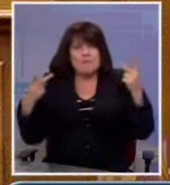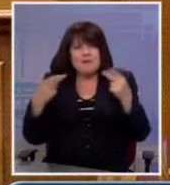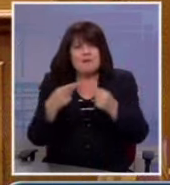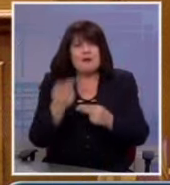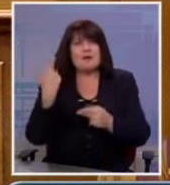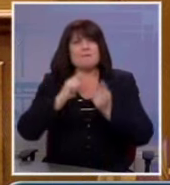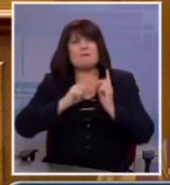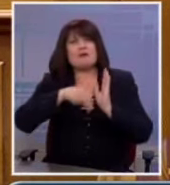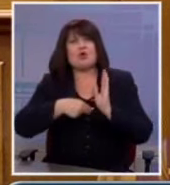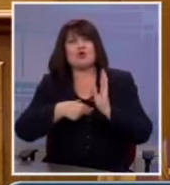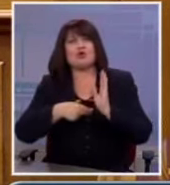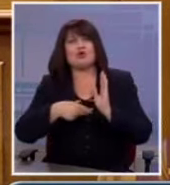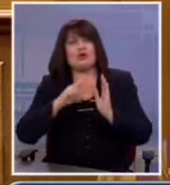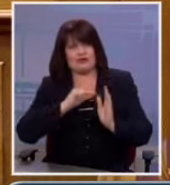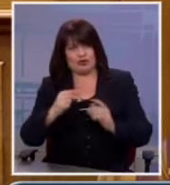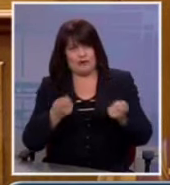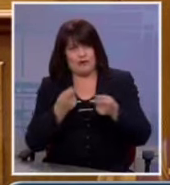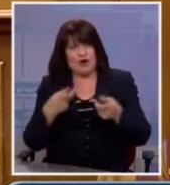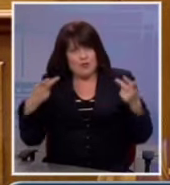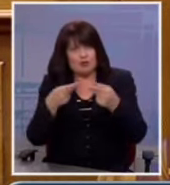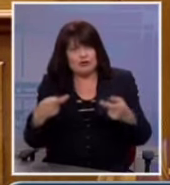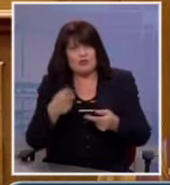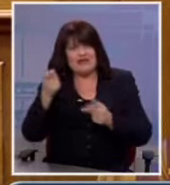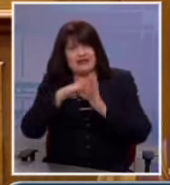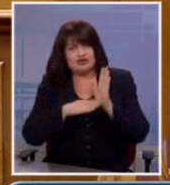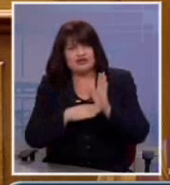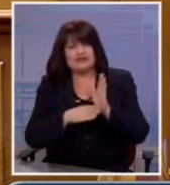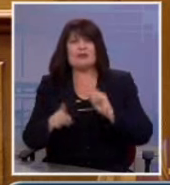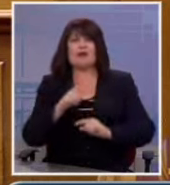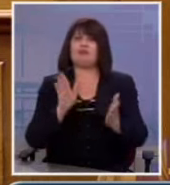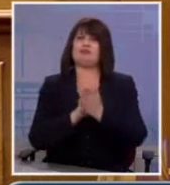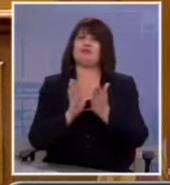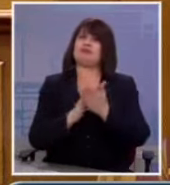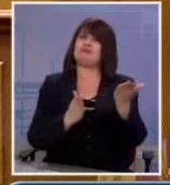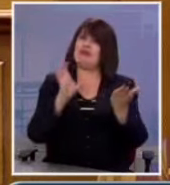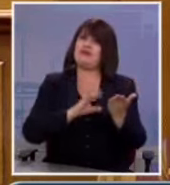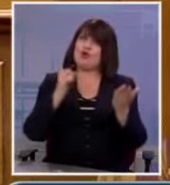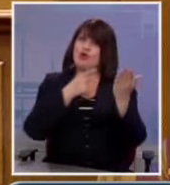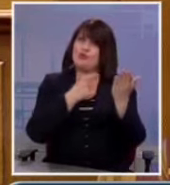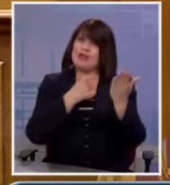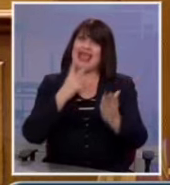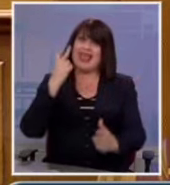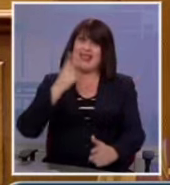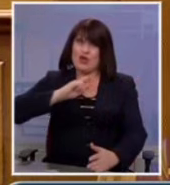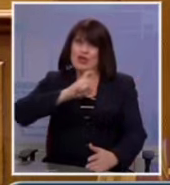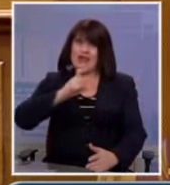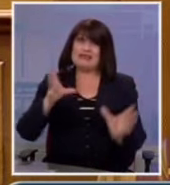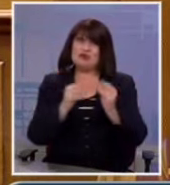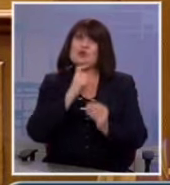του μνημονίου. Θα πάμε στην ίδια συνταγή? Ποιος χειροκροτεί την πρόταση των εταίρων να έχουμε 2 δις περικοπές στις